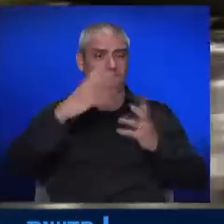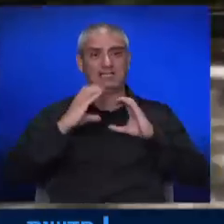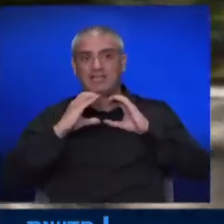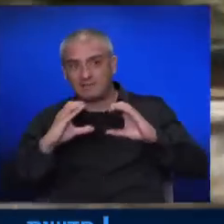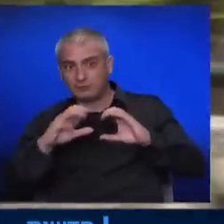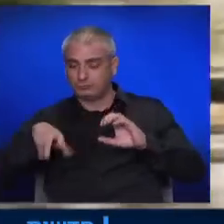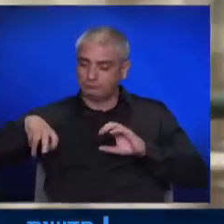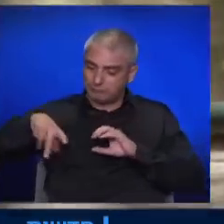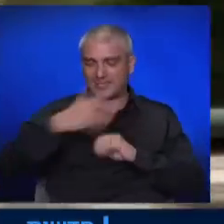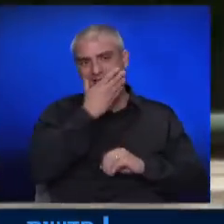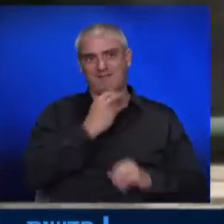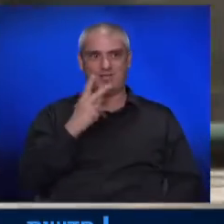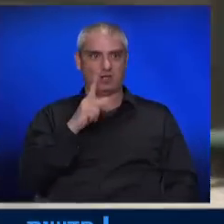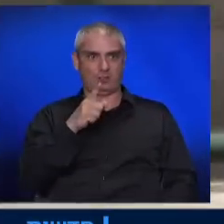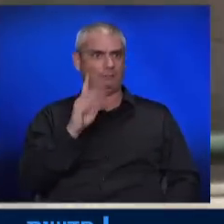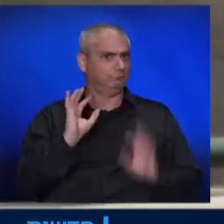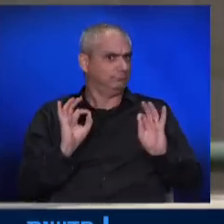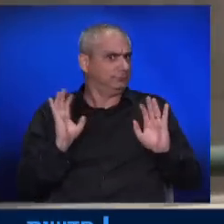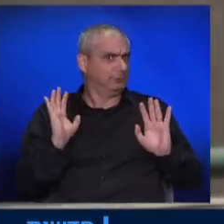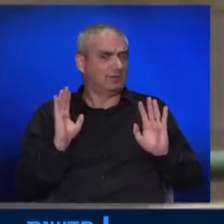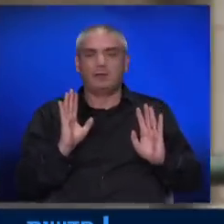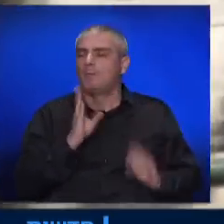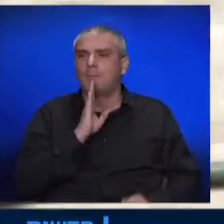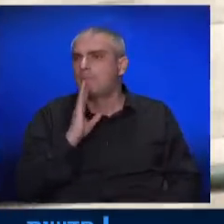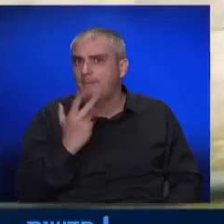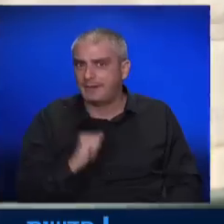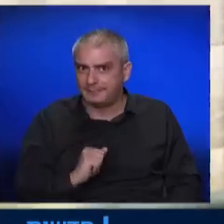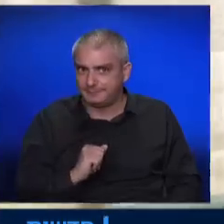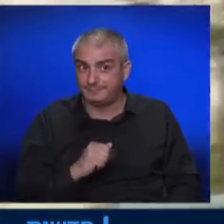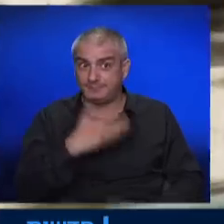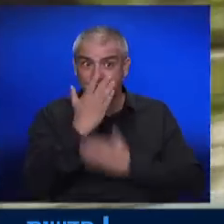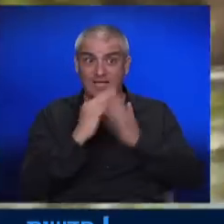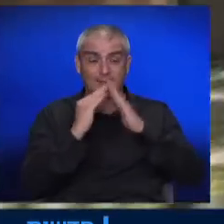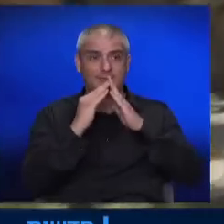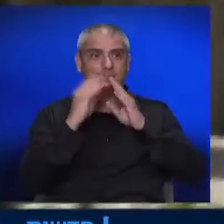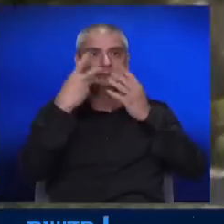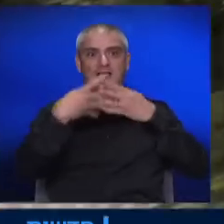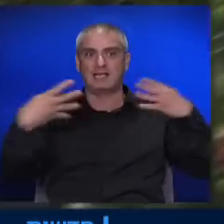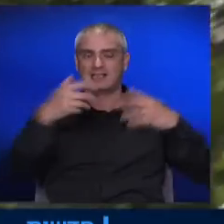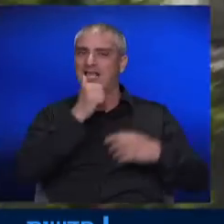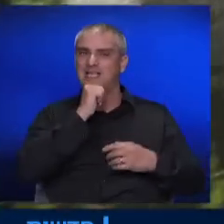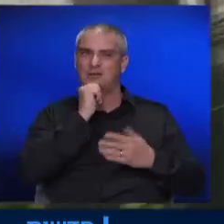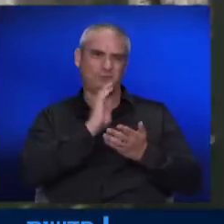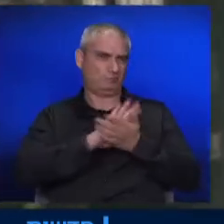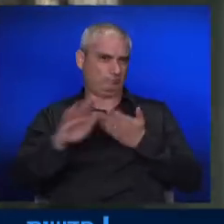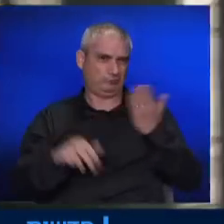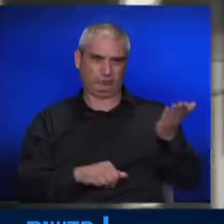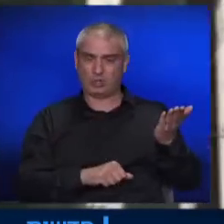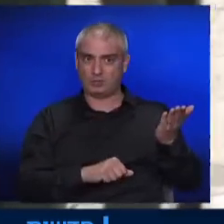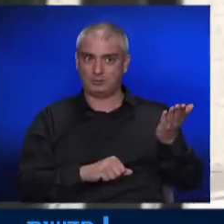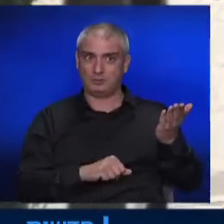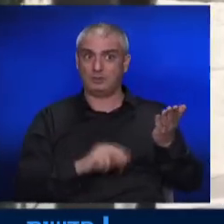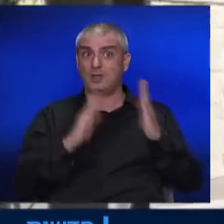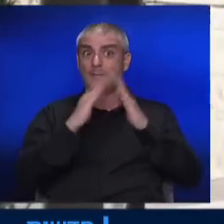יותר. עד כאן הכל בסדר. עכשיו לבעיה. בחלק מהבתים שמו גדרות כאלה, ירוקות, פושטיות. בבית הזה,